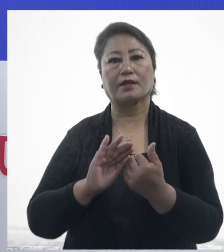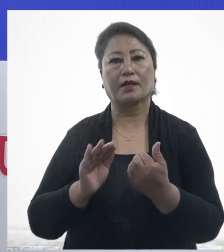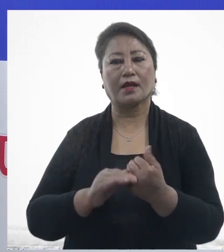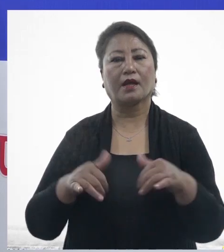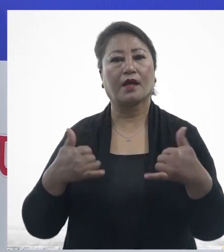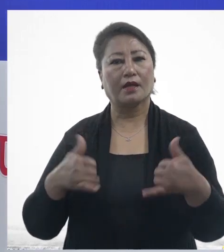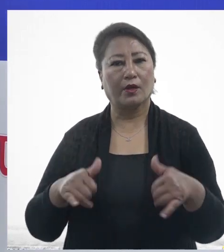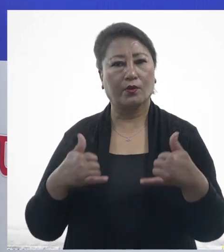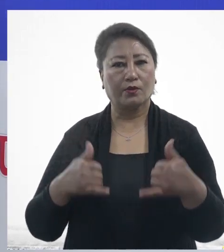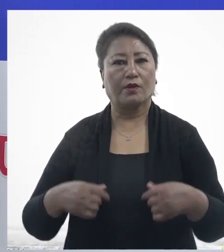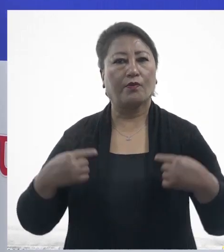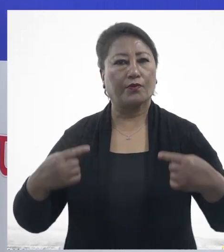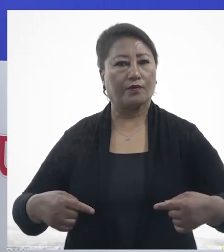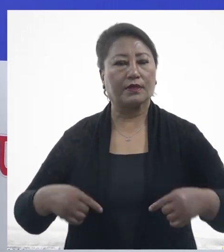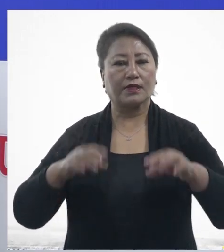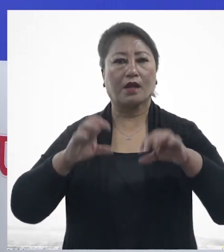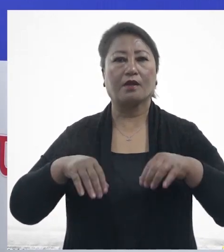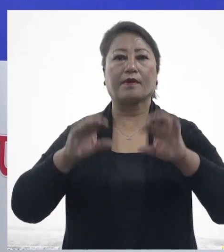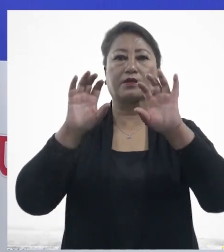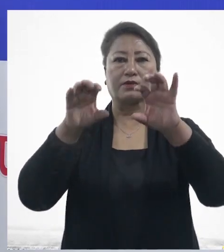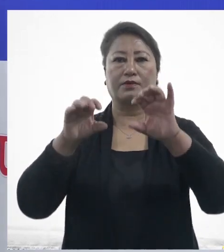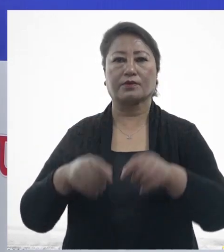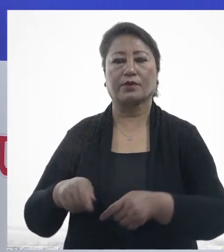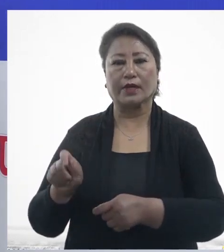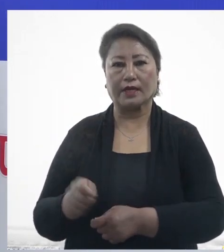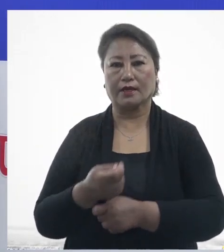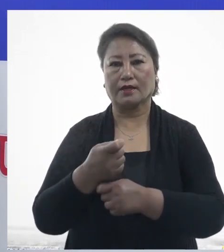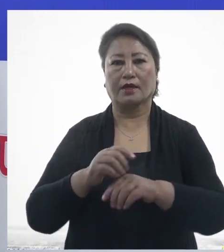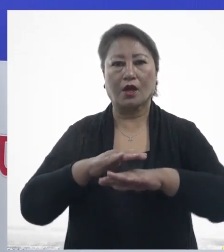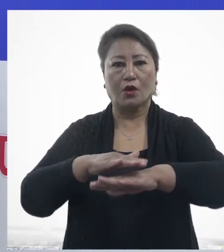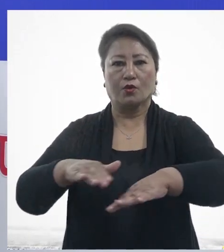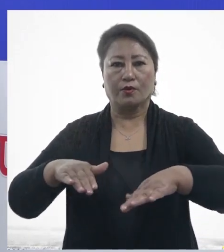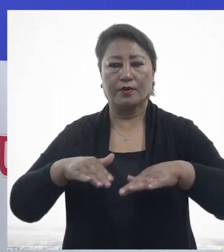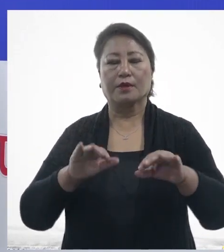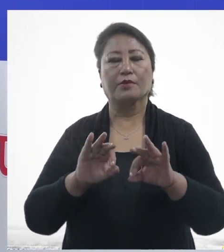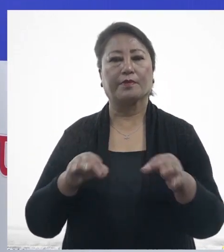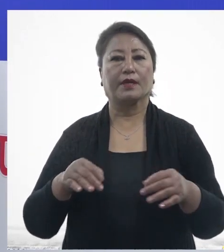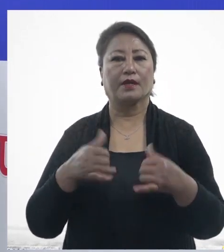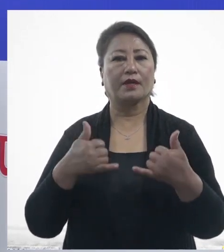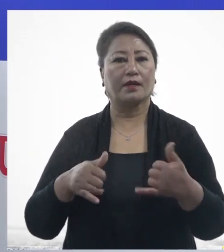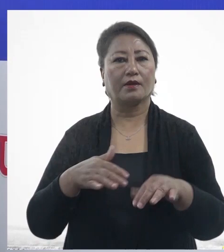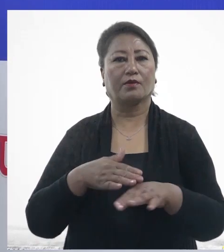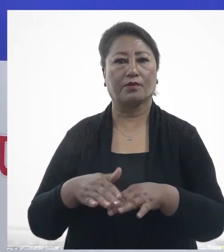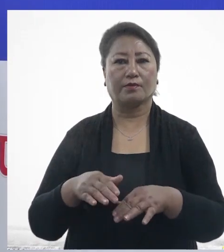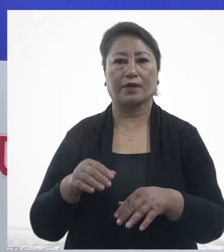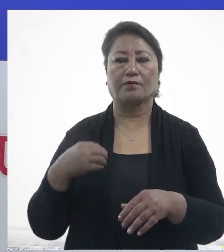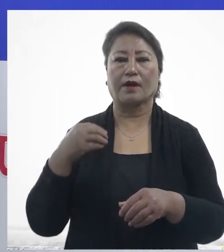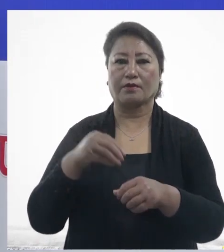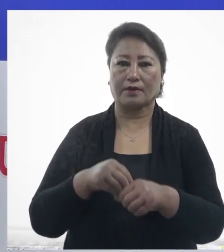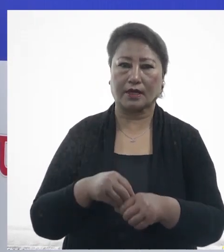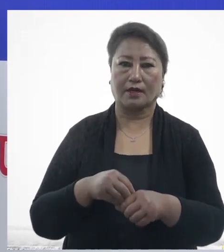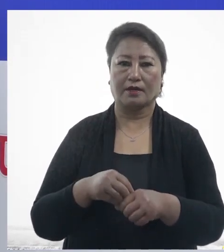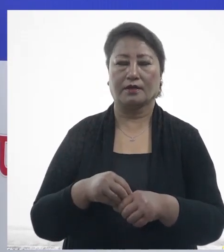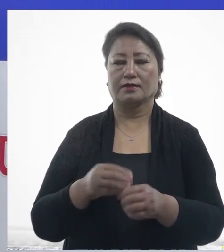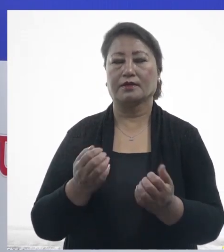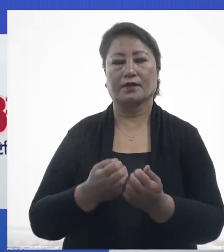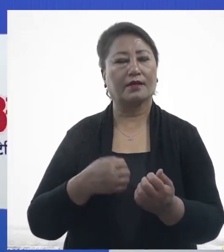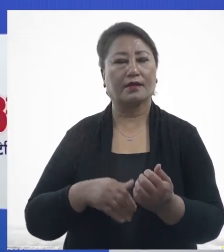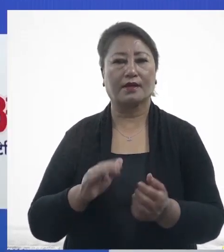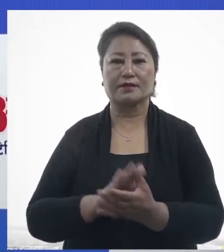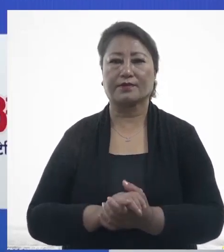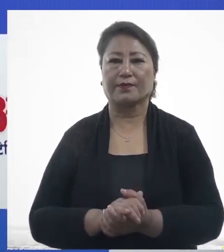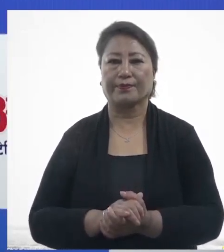खेलकुदहरू, विल चेयर, बास्केटबल, क्रिकेट, स्विमिङहरूको लगायतका विभिन्न खेलहरूमा चाहिँ हामीले उहाँलाई अहिले चाहिँ एउटा तरिकाले सहभागी गराउँदै लैराखेका